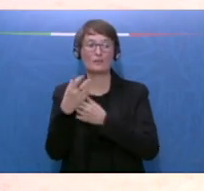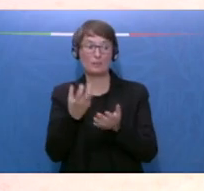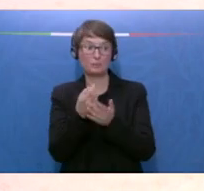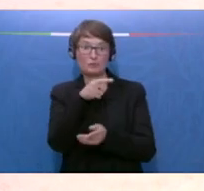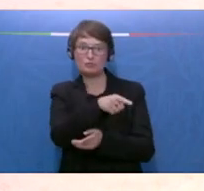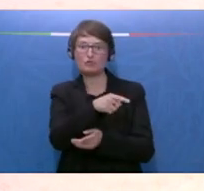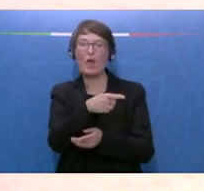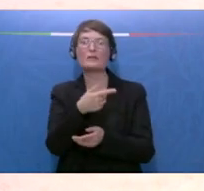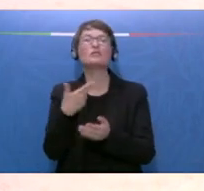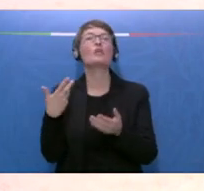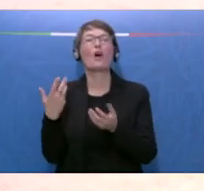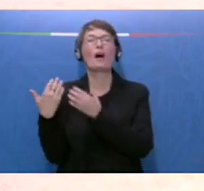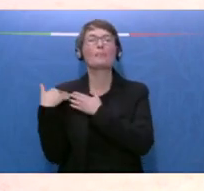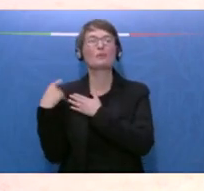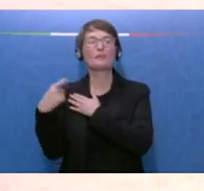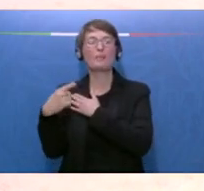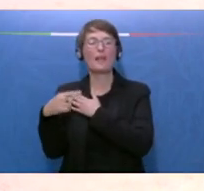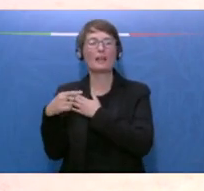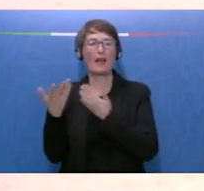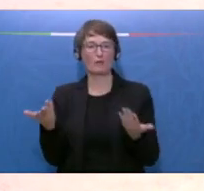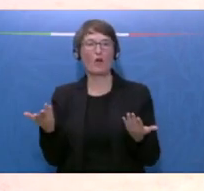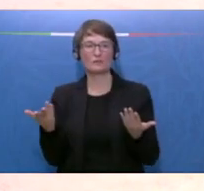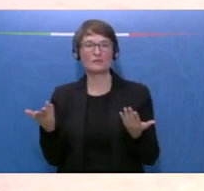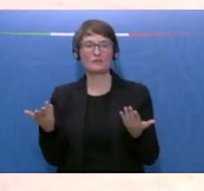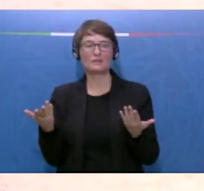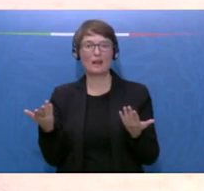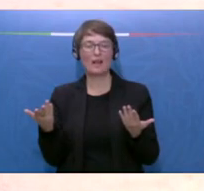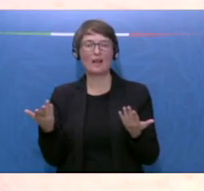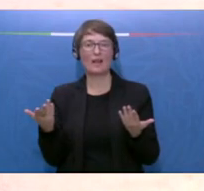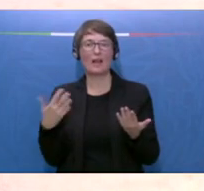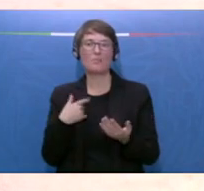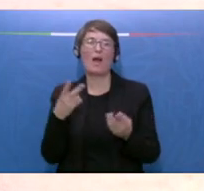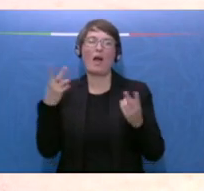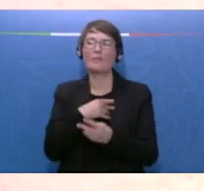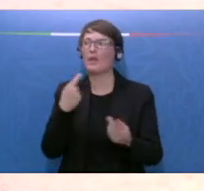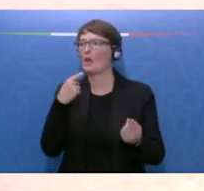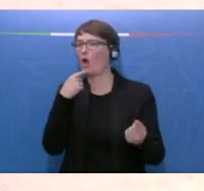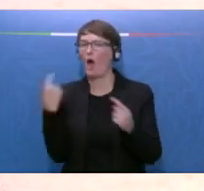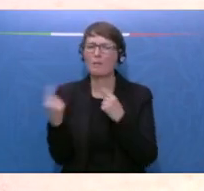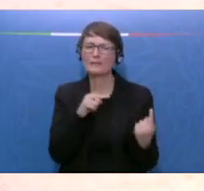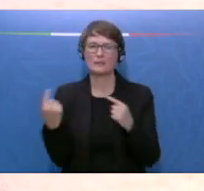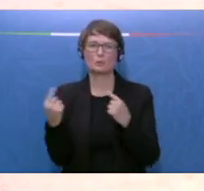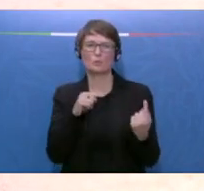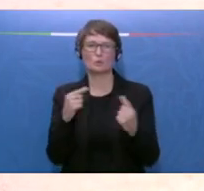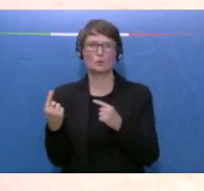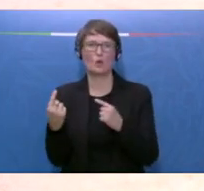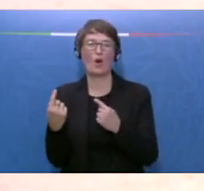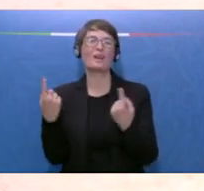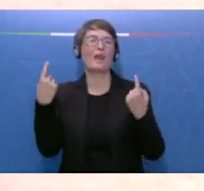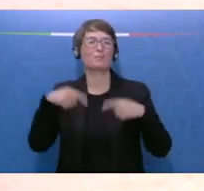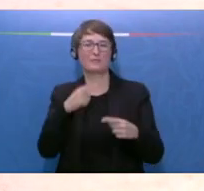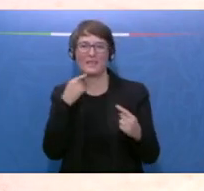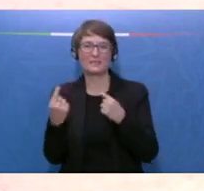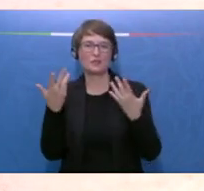e però è però di fronte invece di stare a replicare discutere perché questa è stata la discussione c'è stata l'assemblea generale